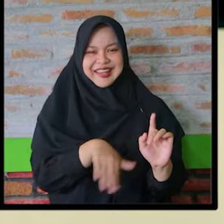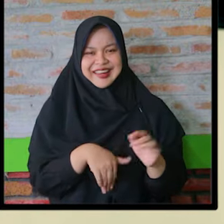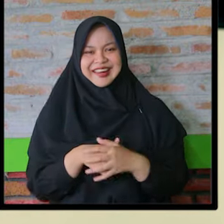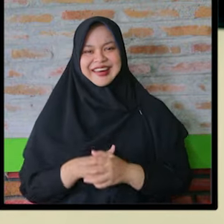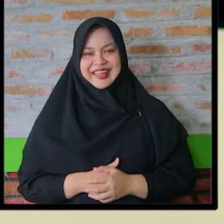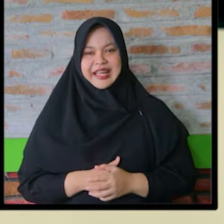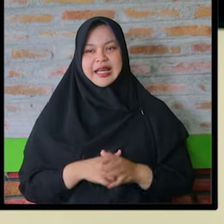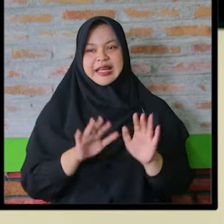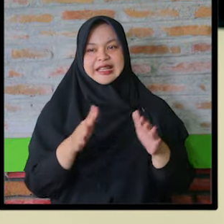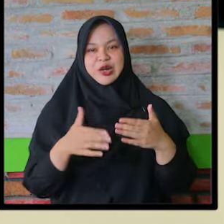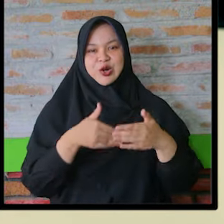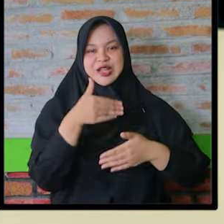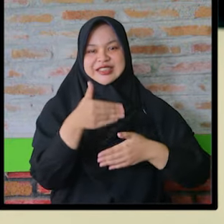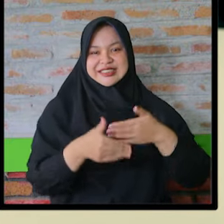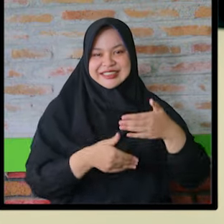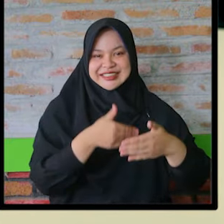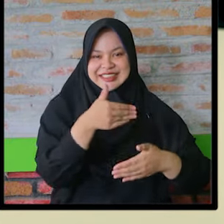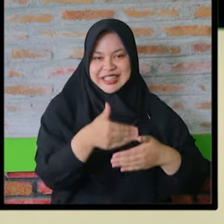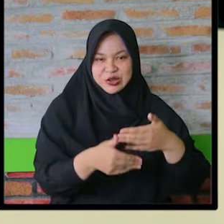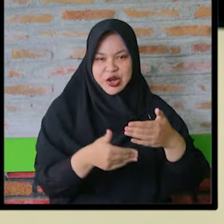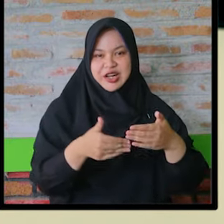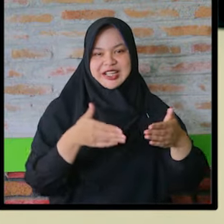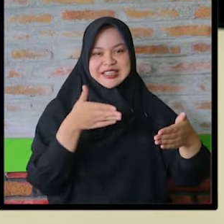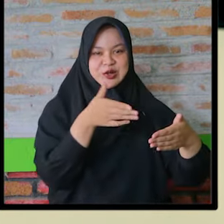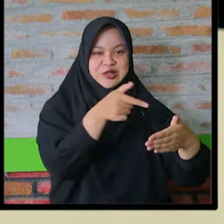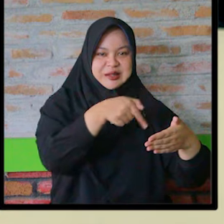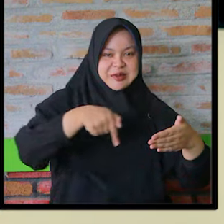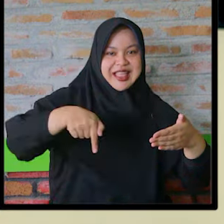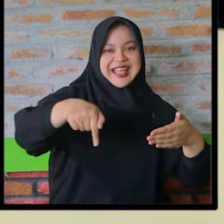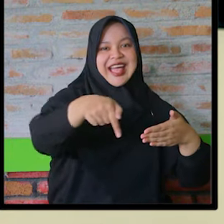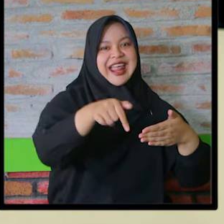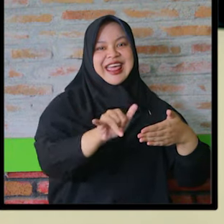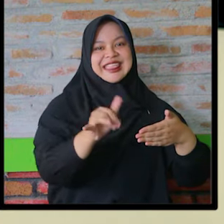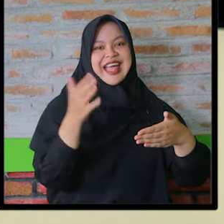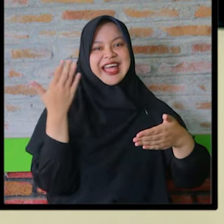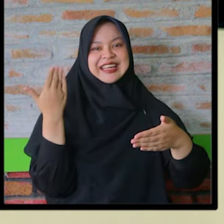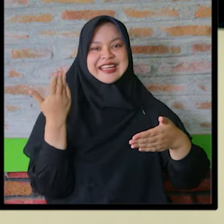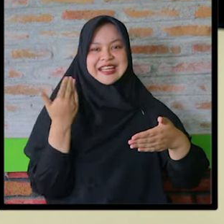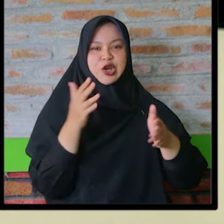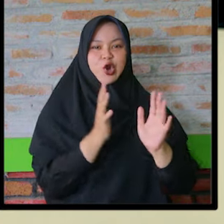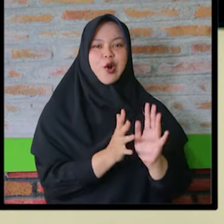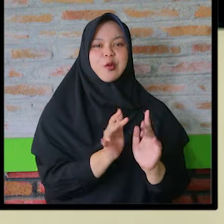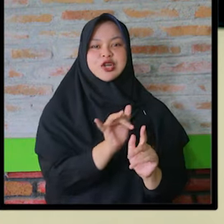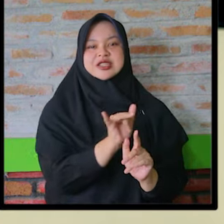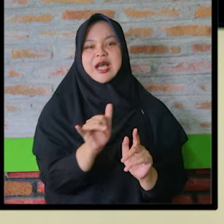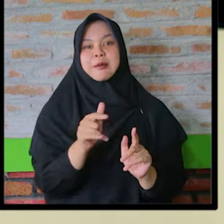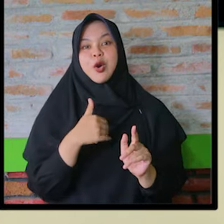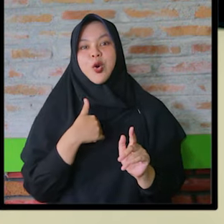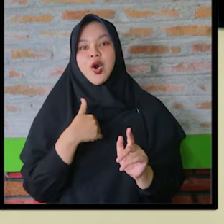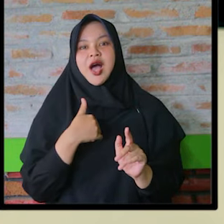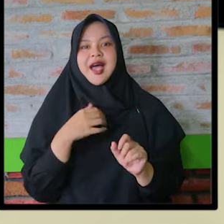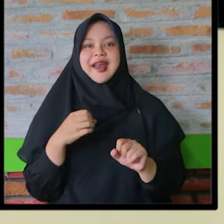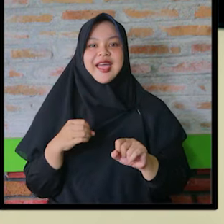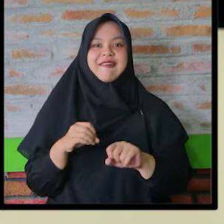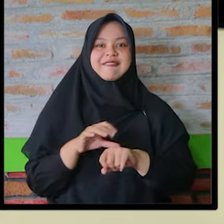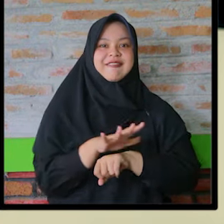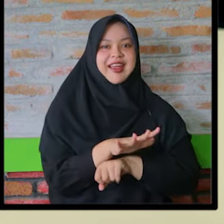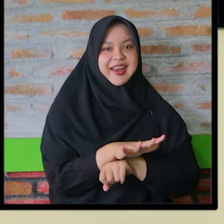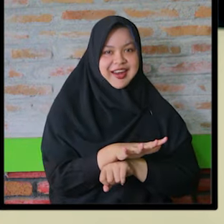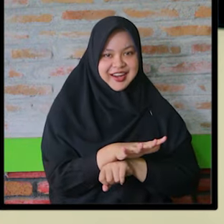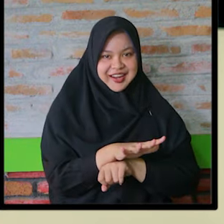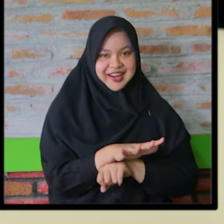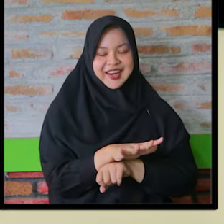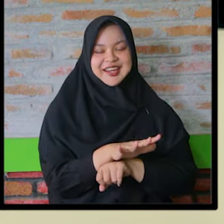gitu Nah tadi loh Jalan melingkar tadi kita ngobrol dengan siapa kemudian Oh setelah ini Oh ada ada efeknya Oh